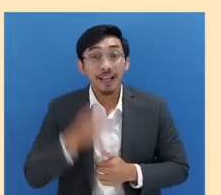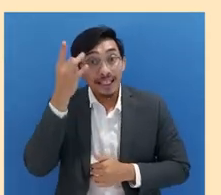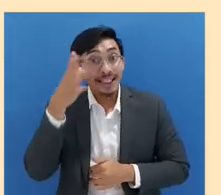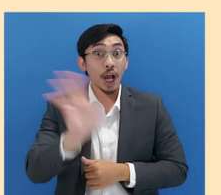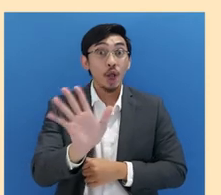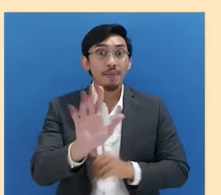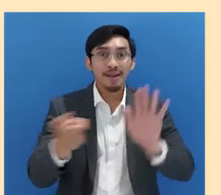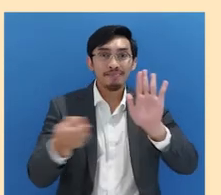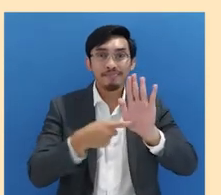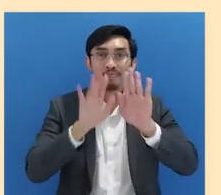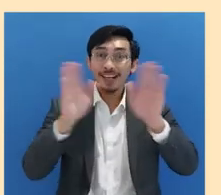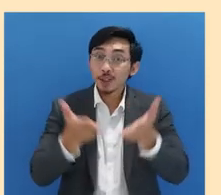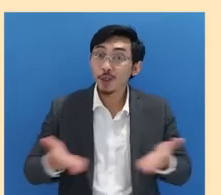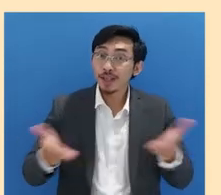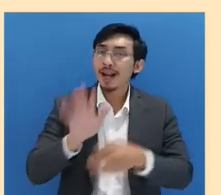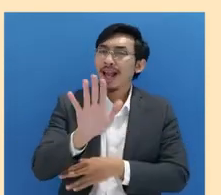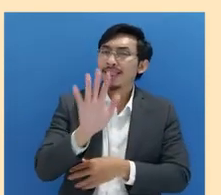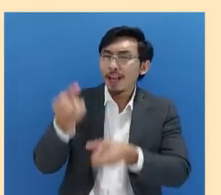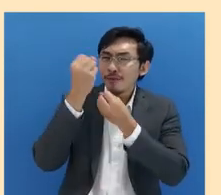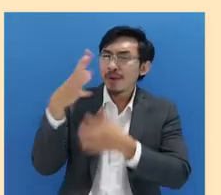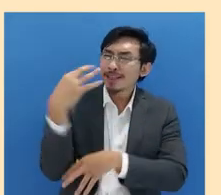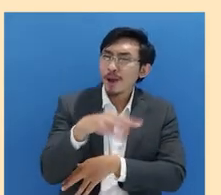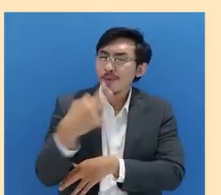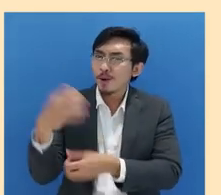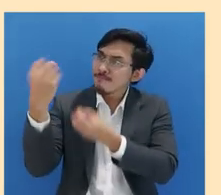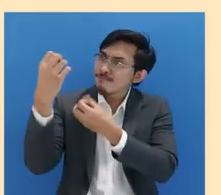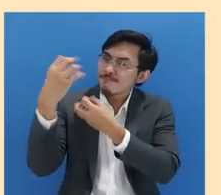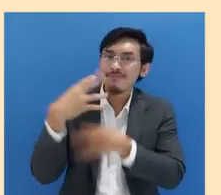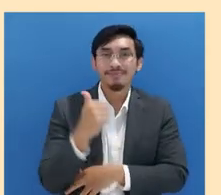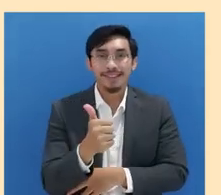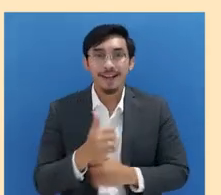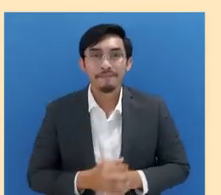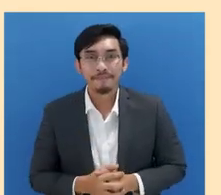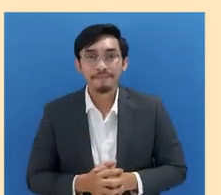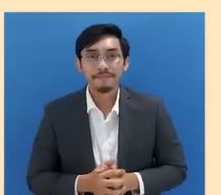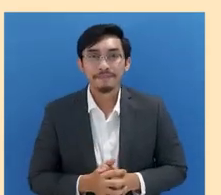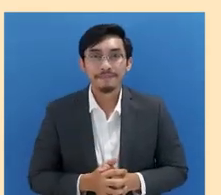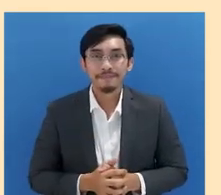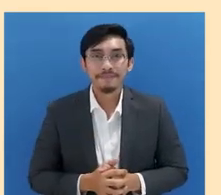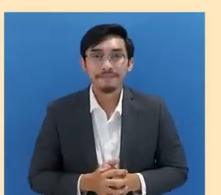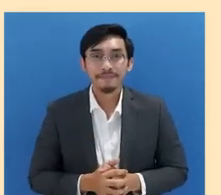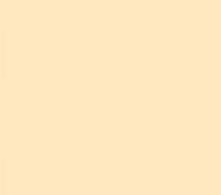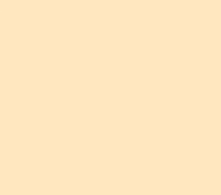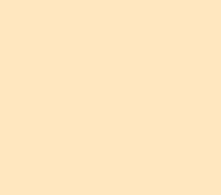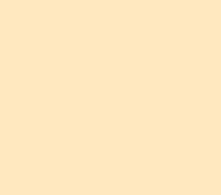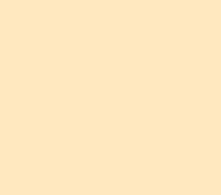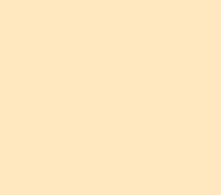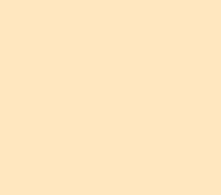Jangan lupa untuk ikuti sosial media kami agar Anda mendapatkan informasi terbaru.